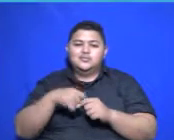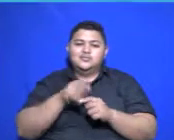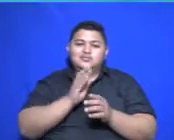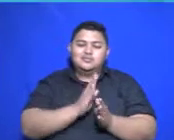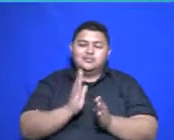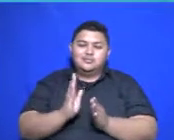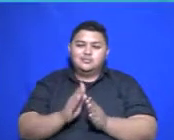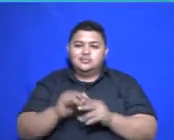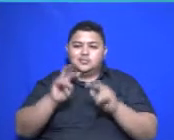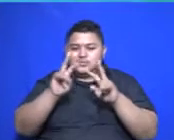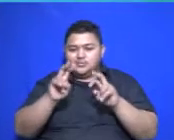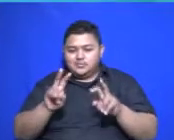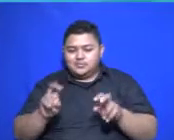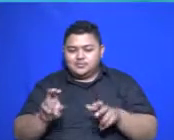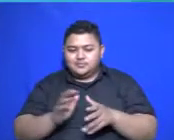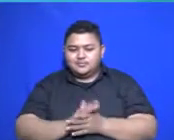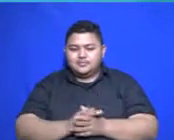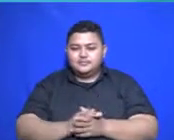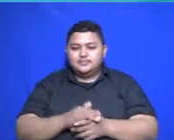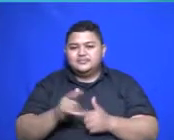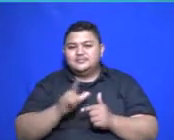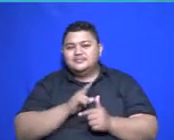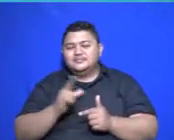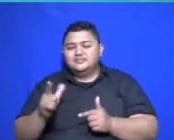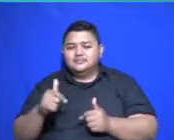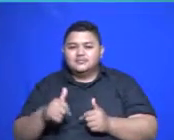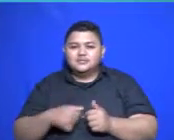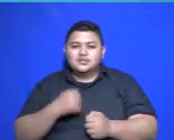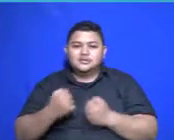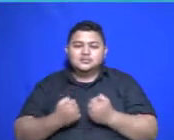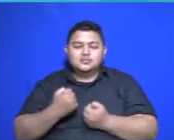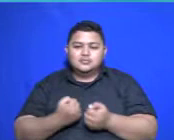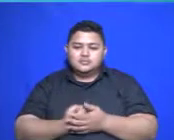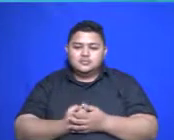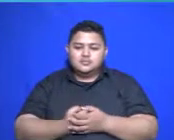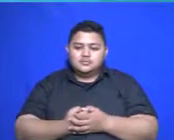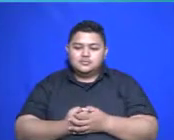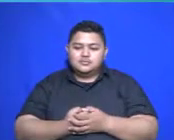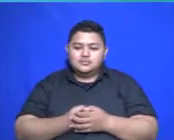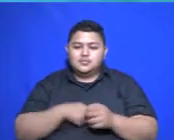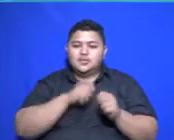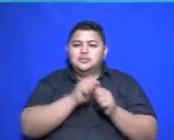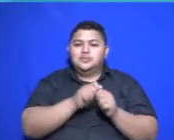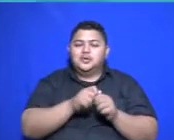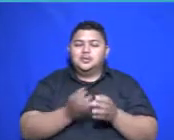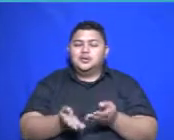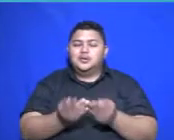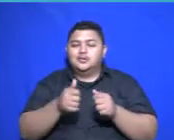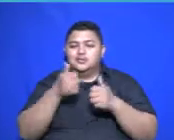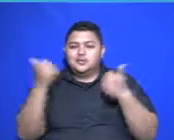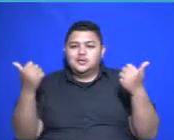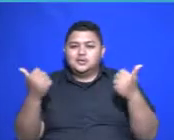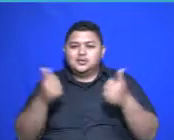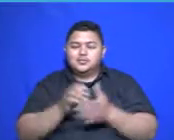yang melakukan research. Yang selama ini akan kita lakukan ini mengalami perbaikan yang luar biasa. Kalau kita lihat data